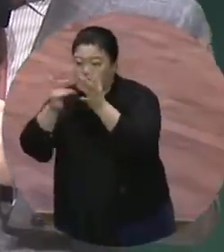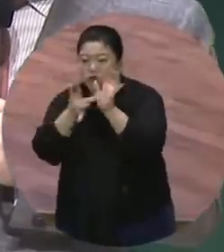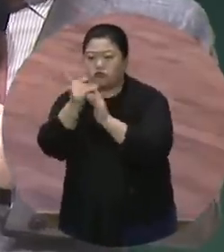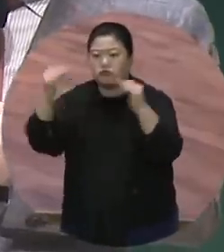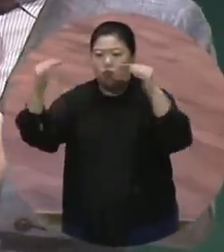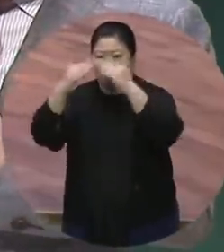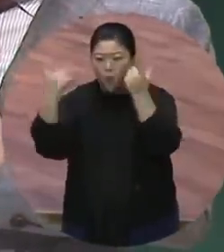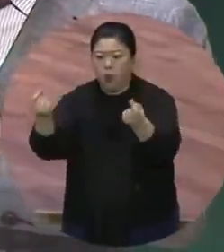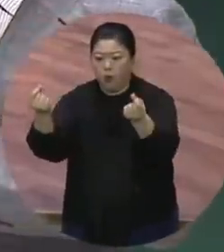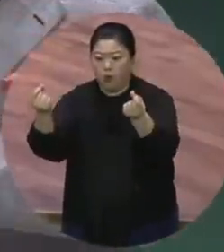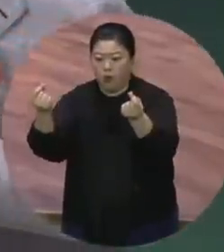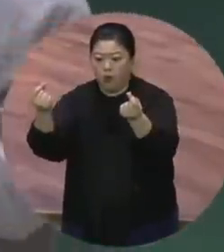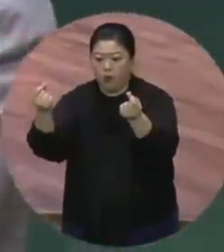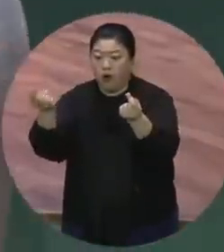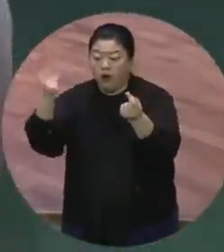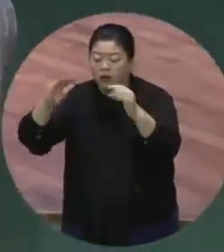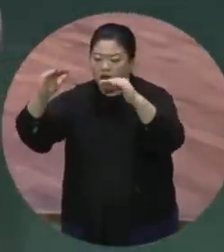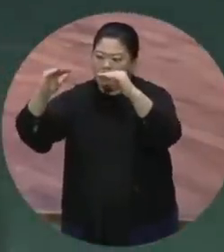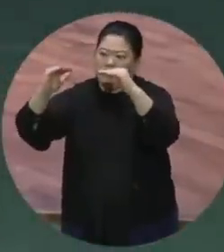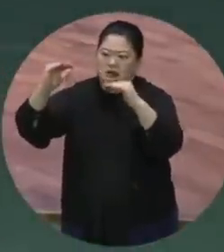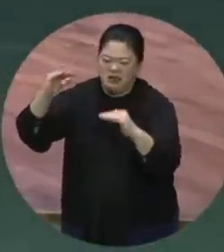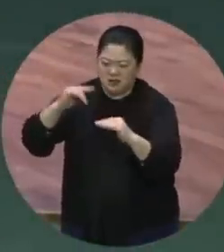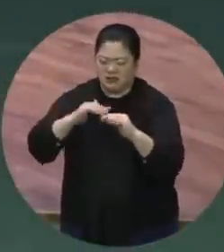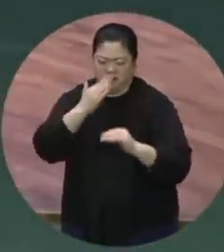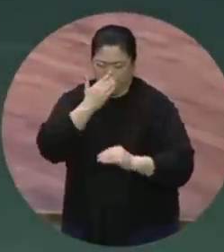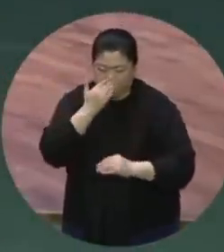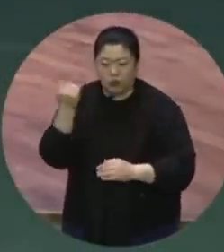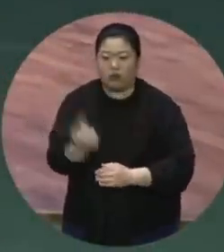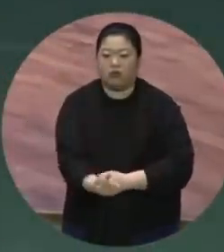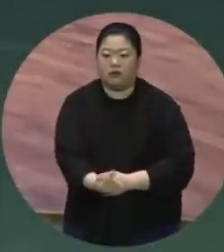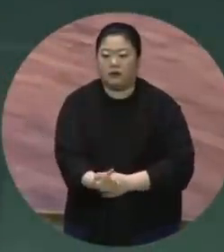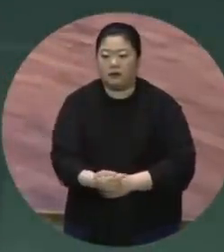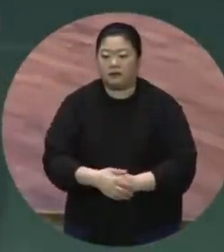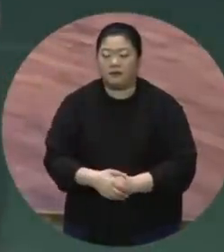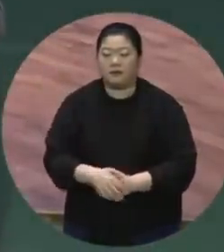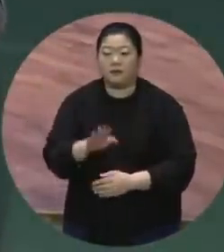낮추셨습니다. 빌립보 2장 6절로 8절.